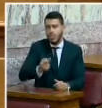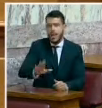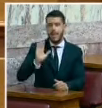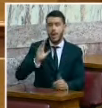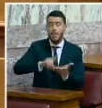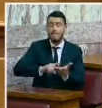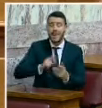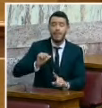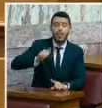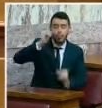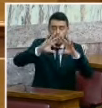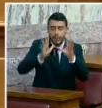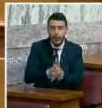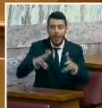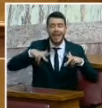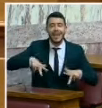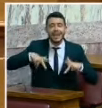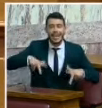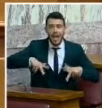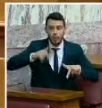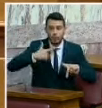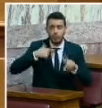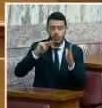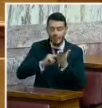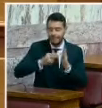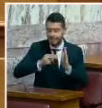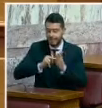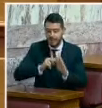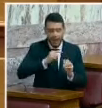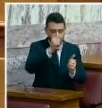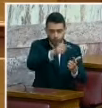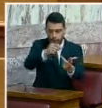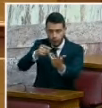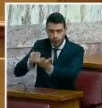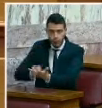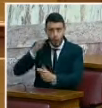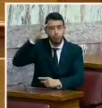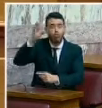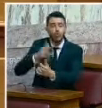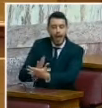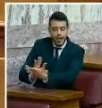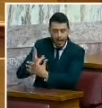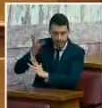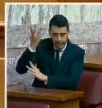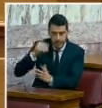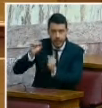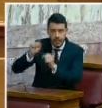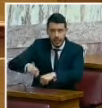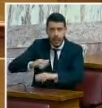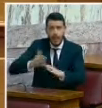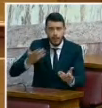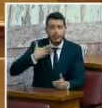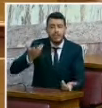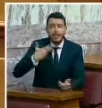κράτος, δεν μπορούμε τόσο εύκολα να μειώσουμε τους φόρους. Αλλά τι προέχει για μας? Για μας προέχει η ανάπτυξη και η δημιουργία πλούτου. Άρα ναι, είμαστε από δύο διαφορετικούς κόσμους